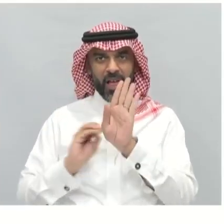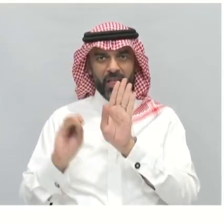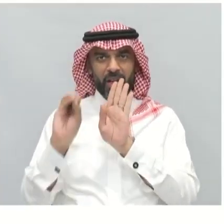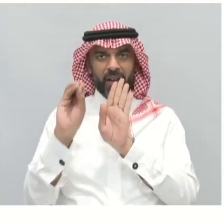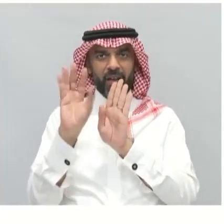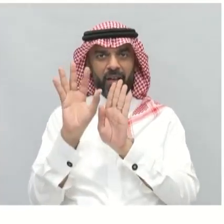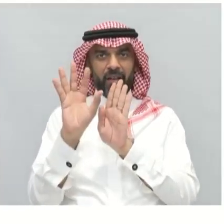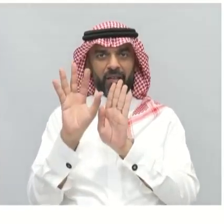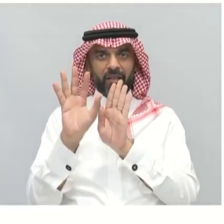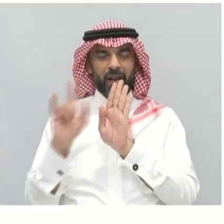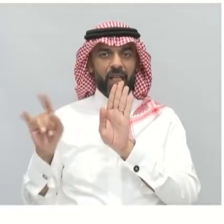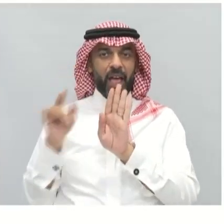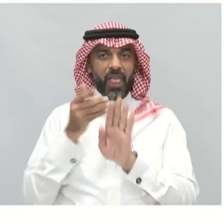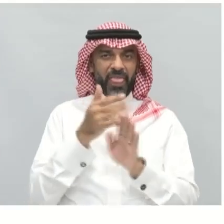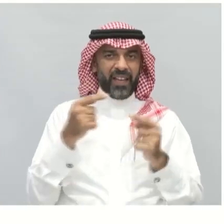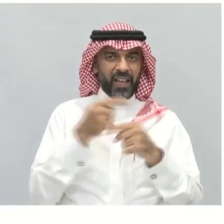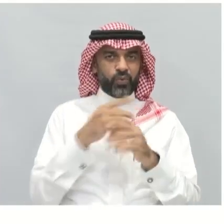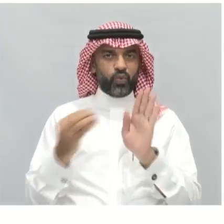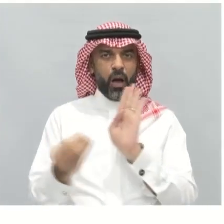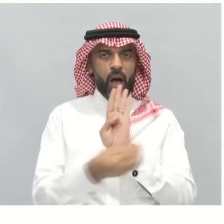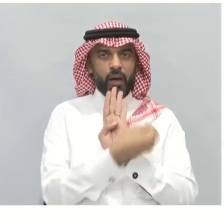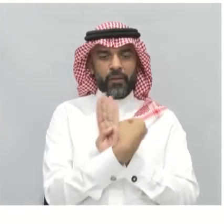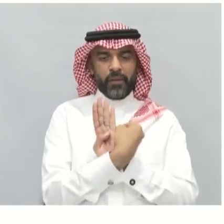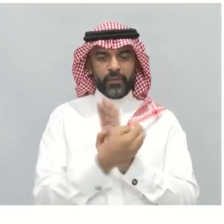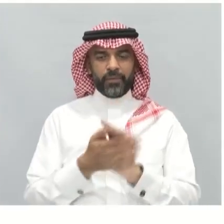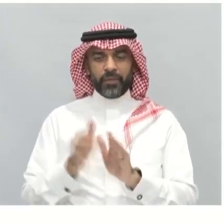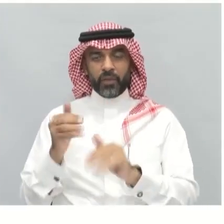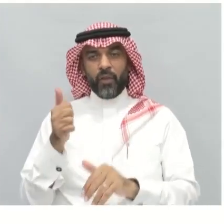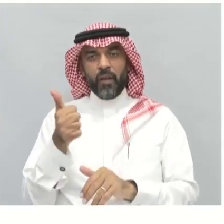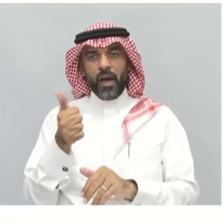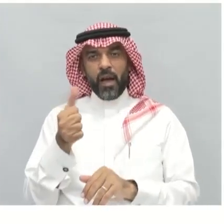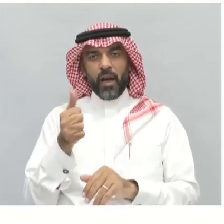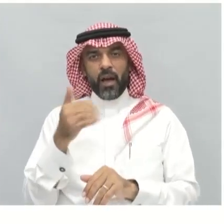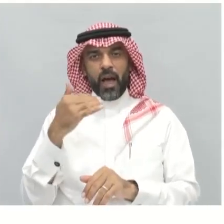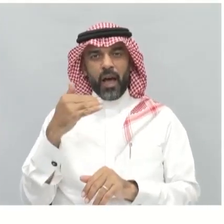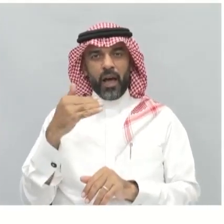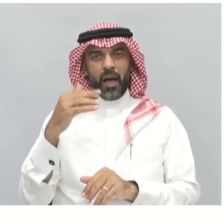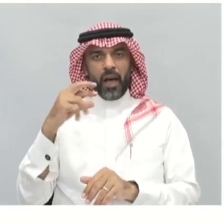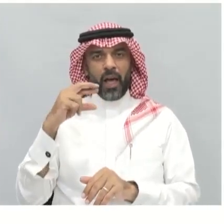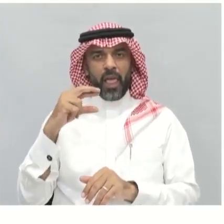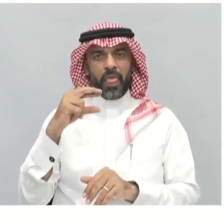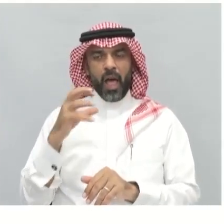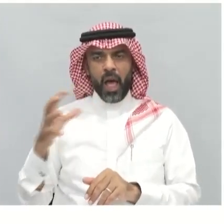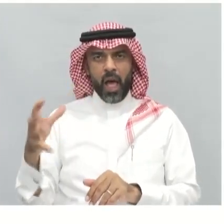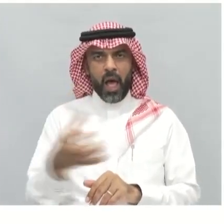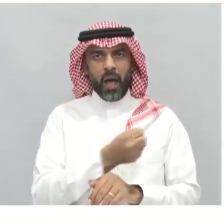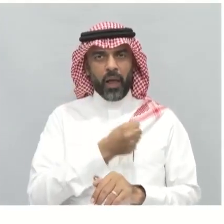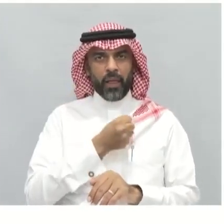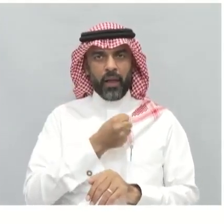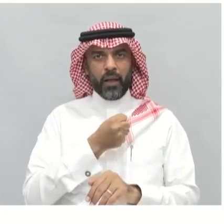اخفى اخذ اخذ الشيء ما ضد هذا المعنى او ما ضد هذه